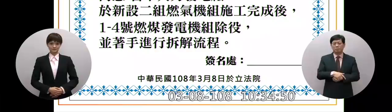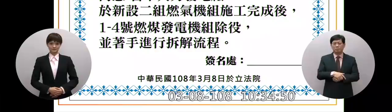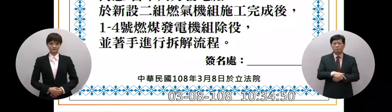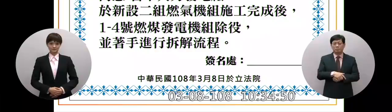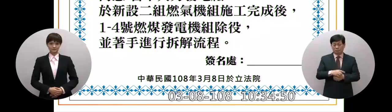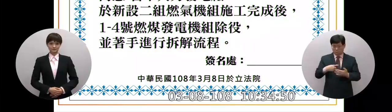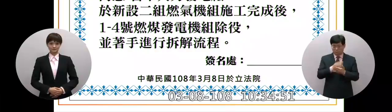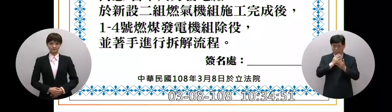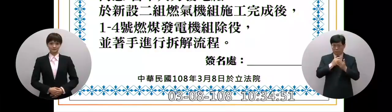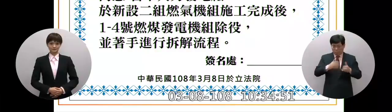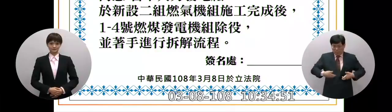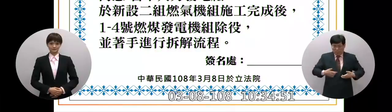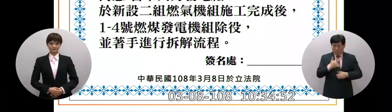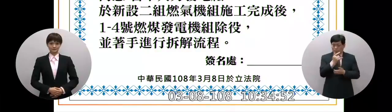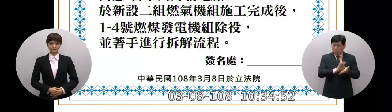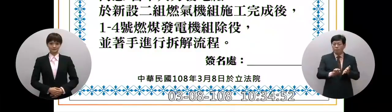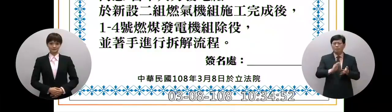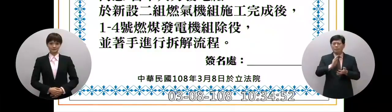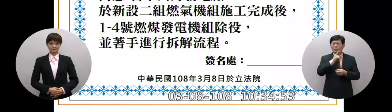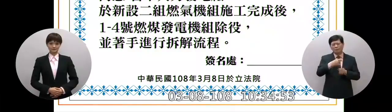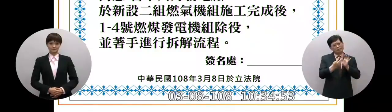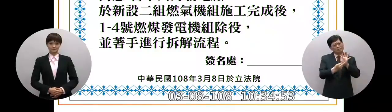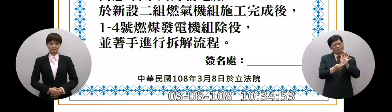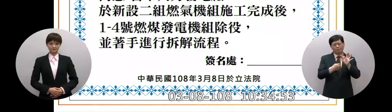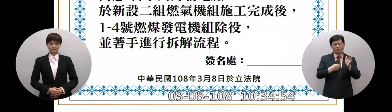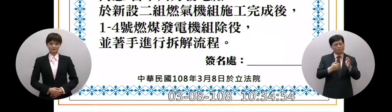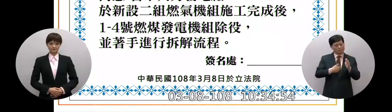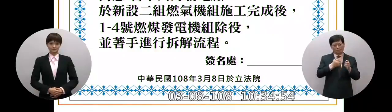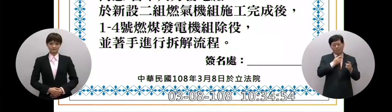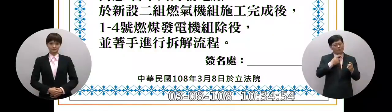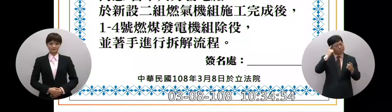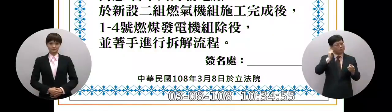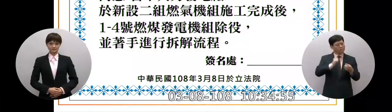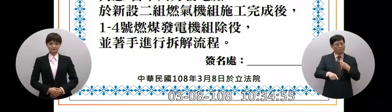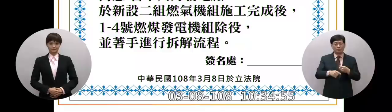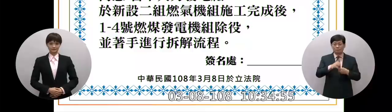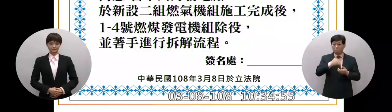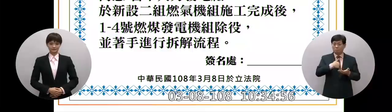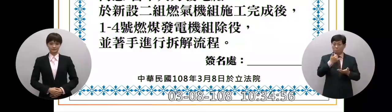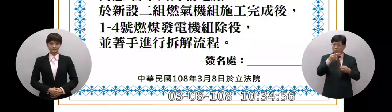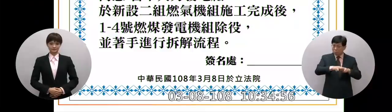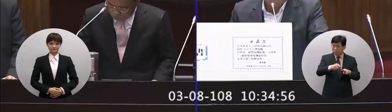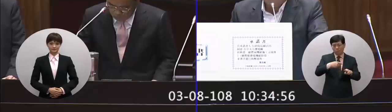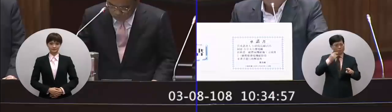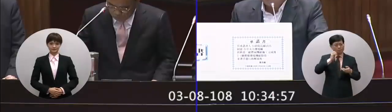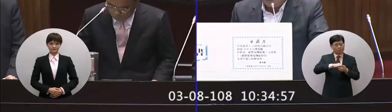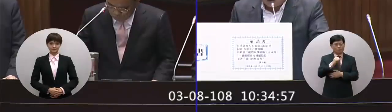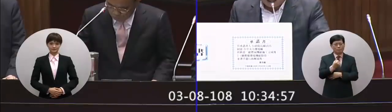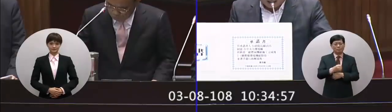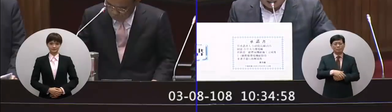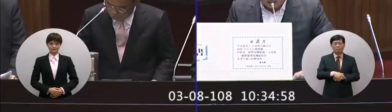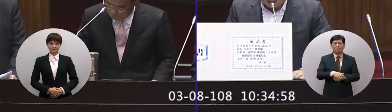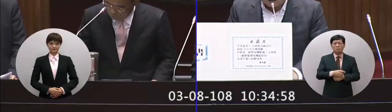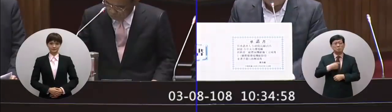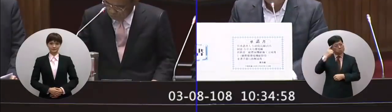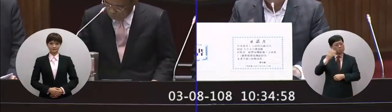退场，只做紧急使用。但是他这个说法并没有被接受，哦，退场这个是很难定义的，我